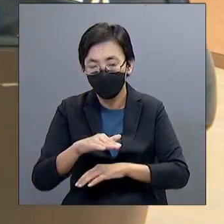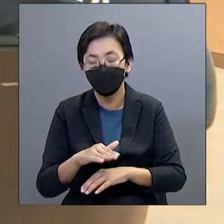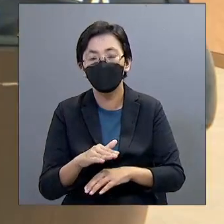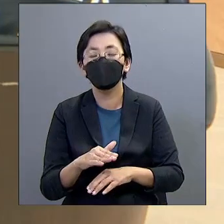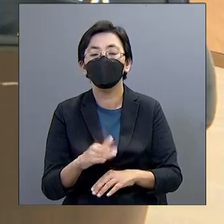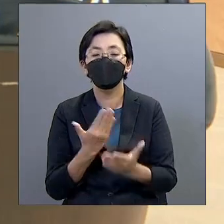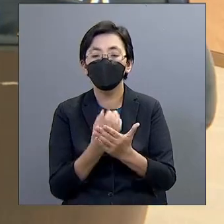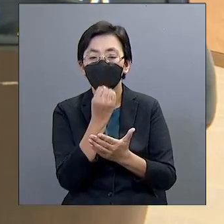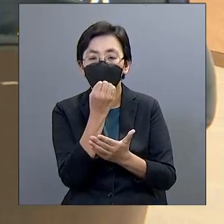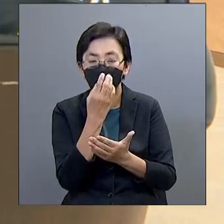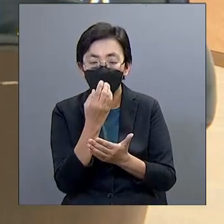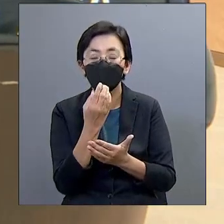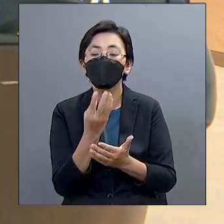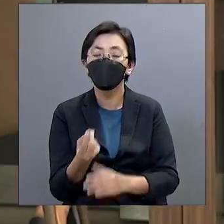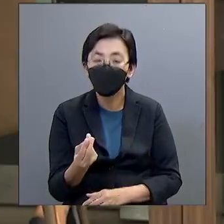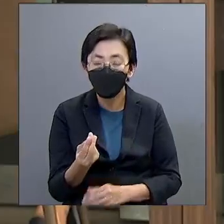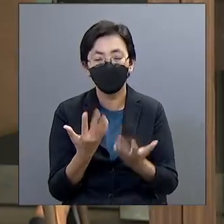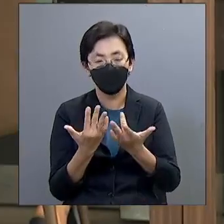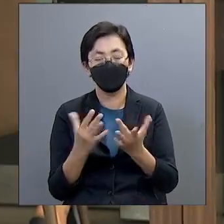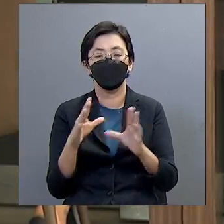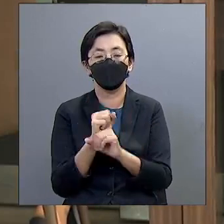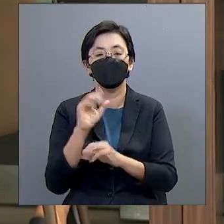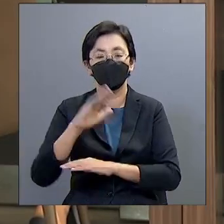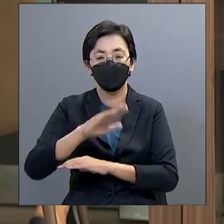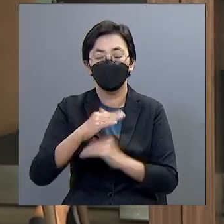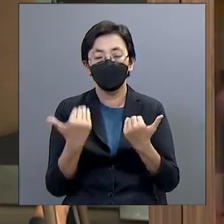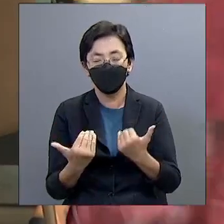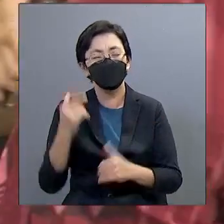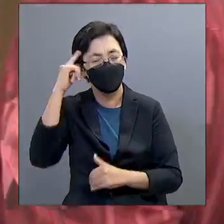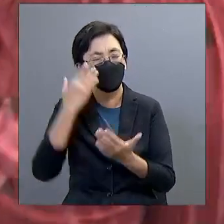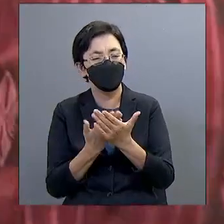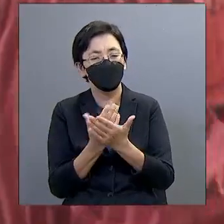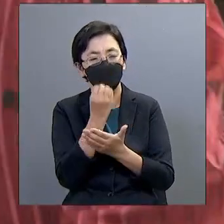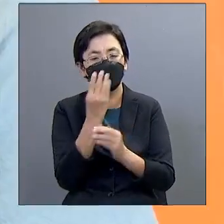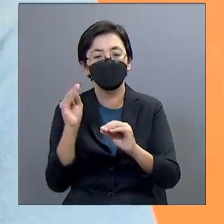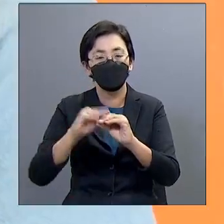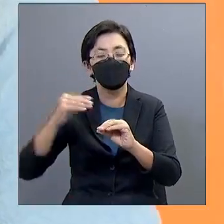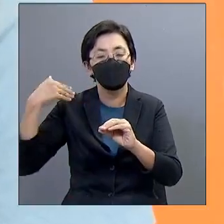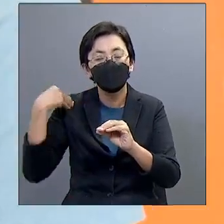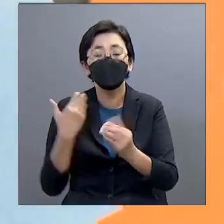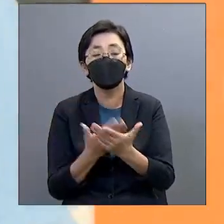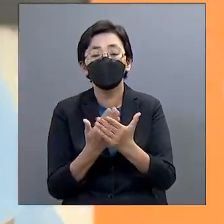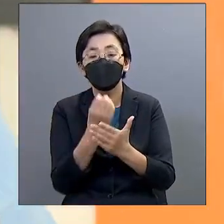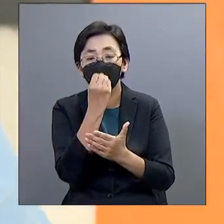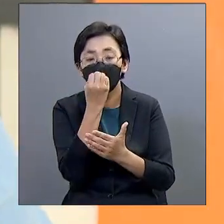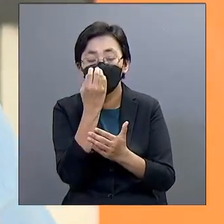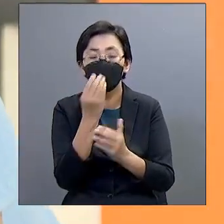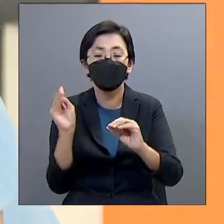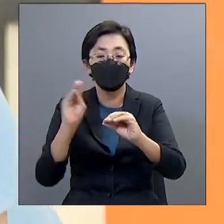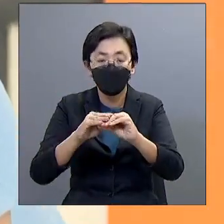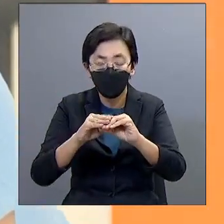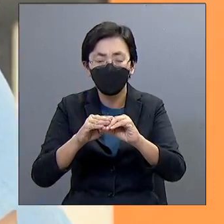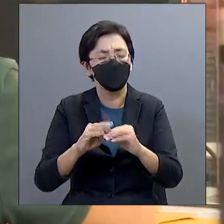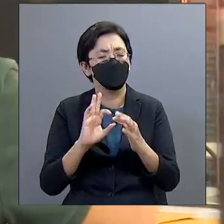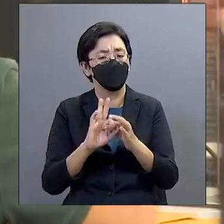เคาเป็ที่เท่าไรค่ะแต่วานักวิครอสส่วให่นี่เชื่อว่าจะมีการปรบขึ้นนะคะซึ่งในภาวะดเบี้ยขาขึ้แบบนี้คะ กลุมหนึ่งที่นา